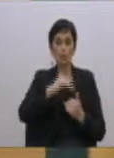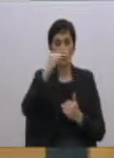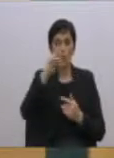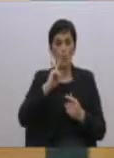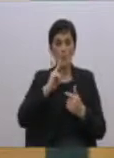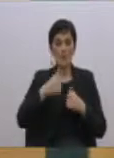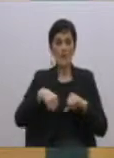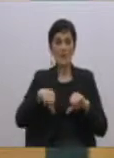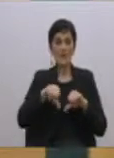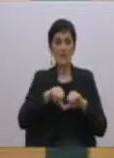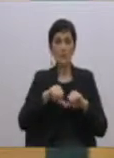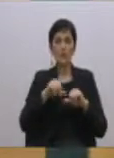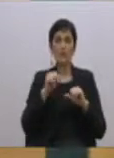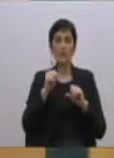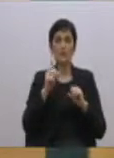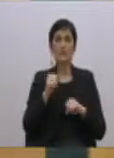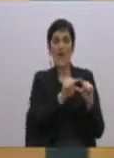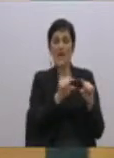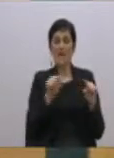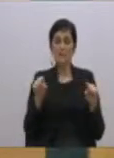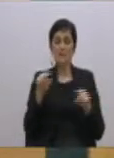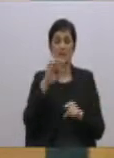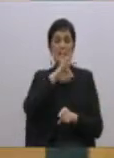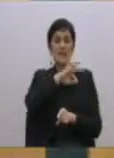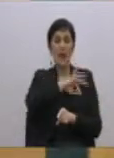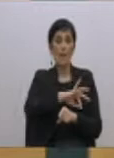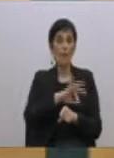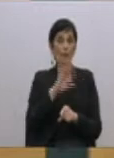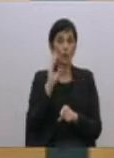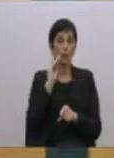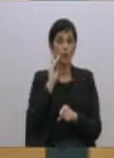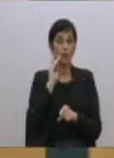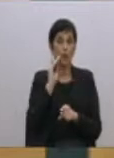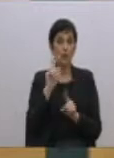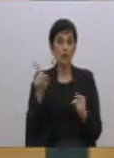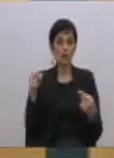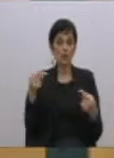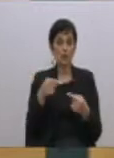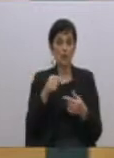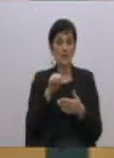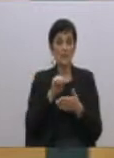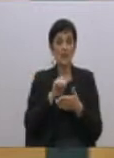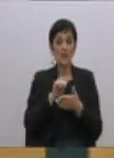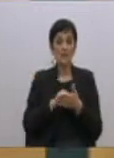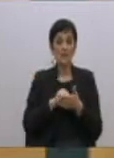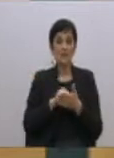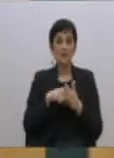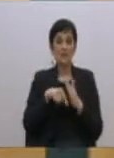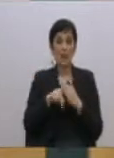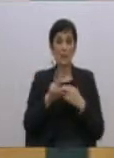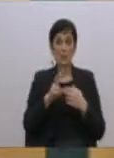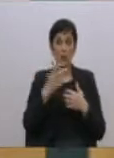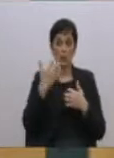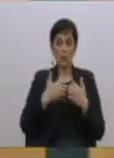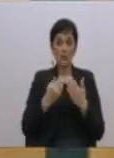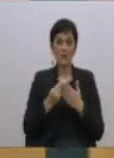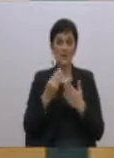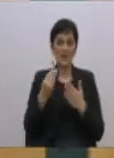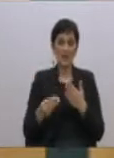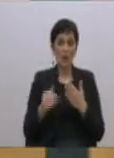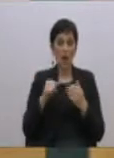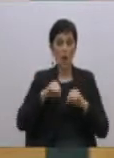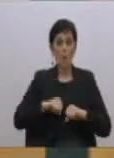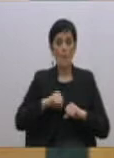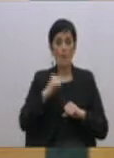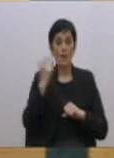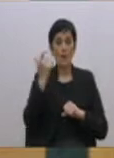sapcios, disqualificirebuli, am termis ca mobilul, s-o desat și s-a mis saputul de adgeni licna, Michel Zoeba, discriminații uloban, pleamul se